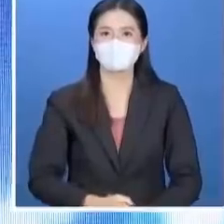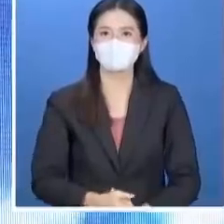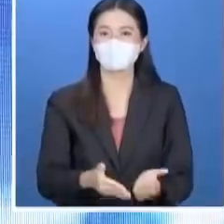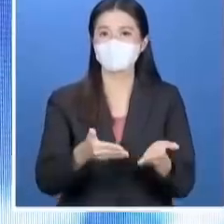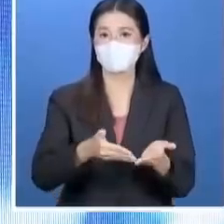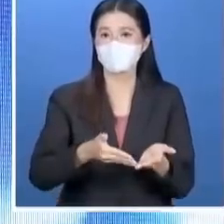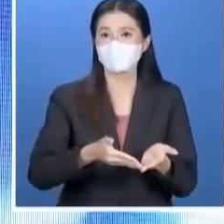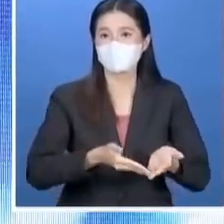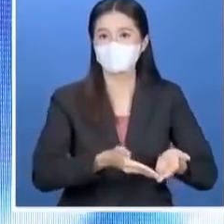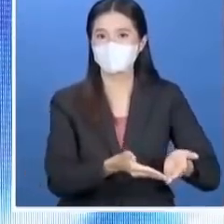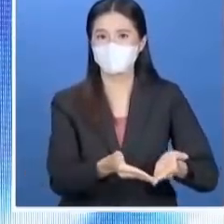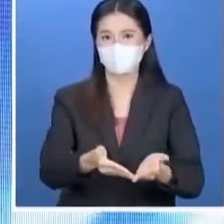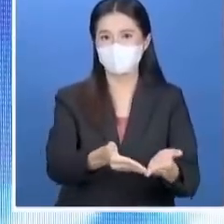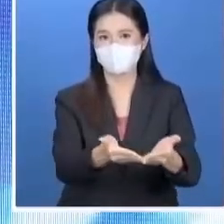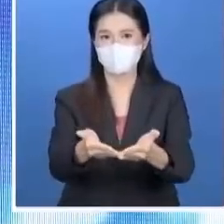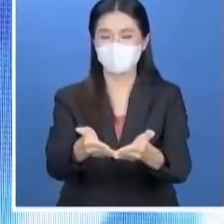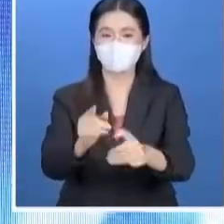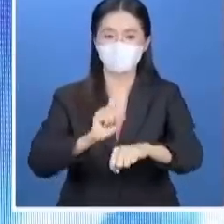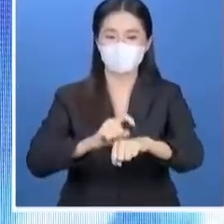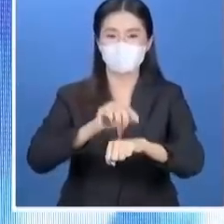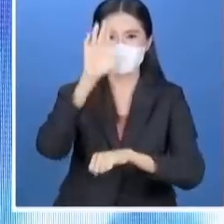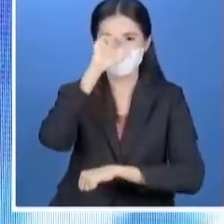และเมื่อเรือเคลื่อนต่อไปจนเมื่อเวลา